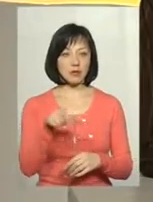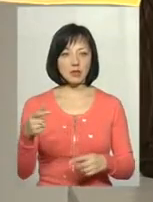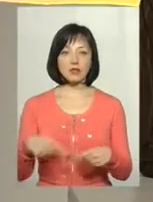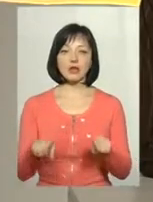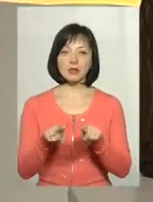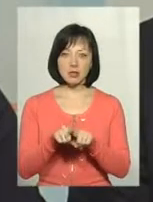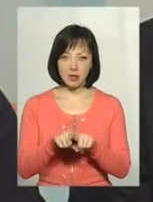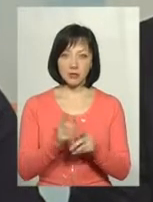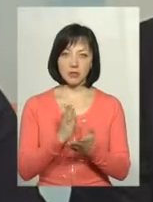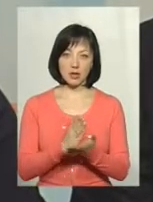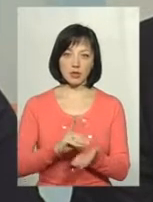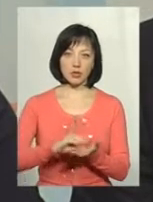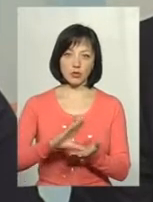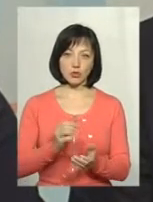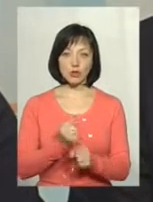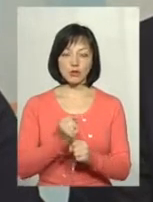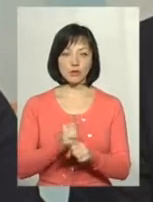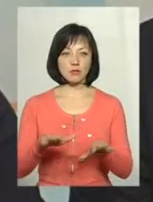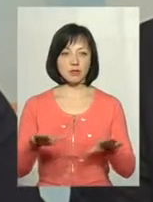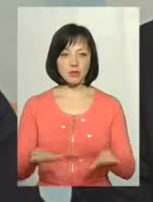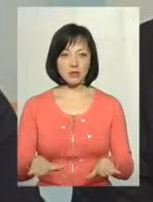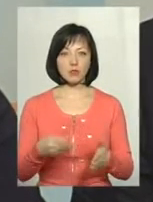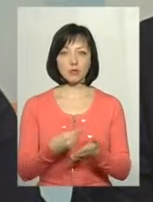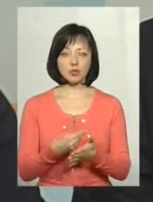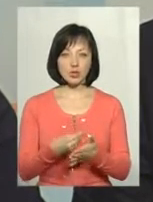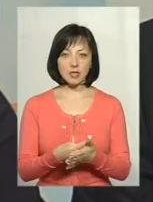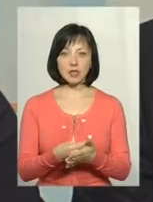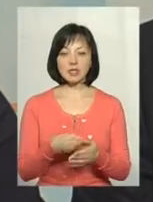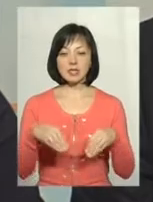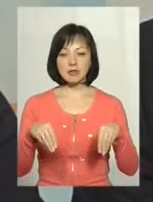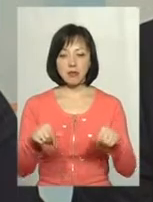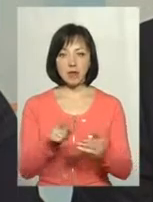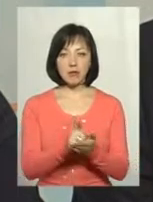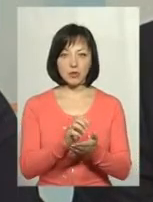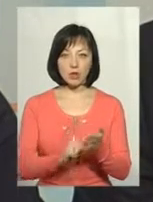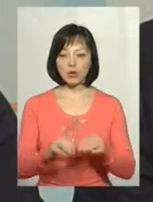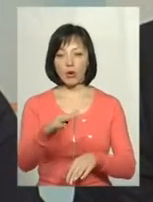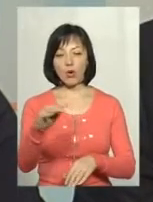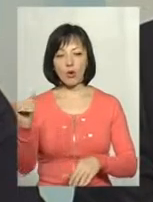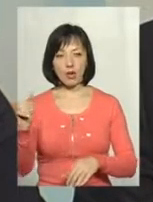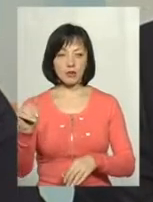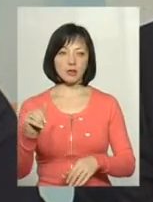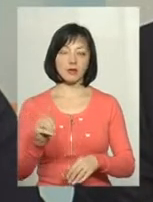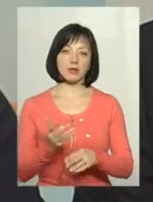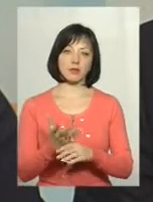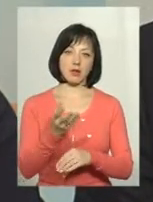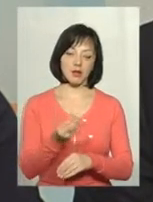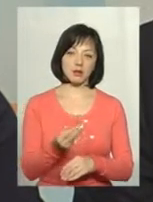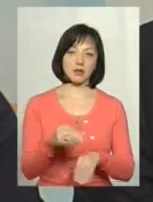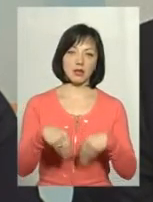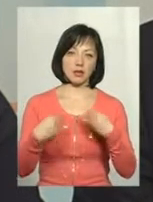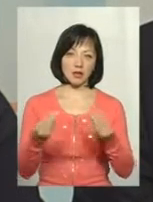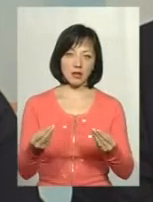само. Надходження, робочі місця, надходження до бюджету, земельний податок, орендна плата, прибутковий податок,